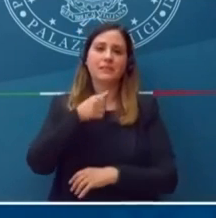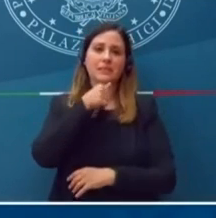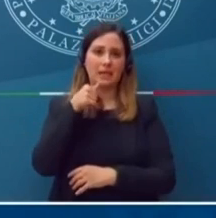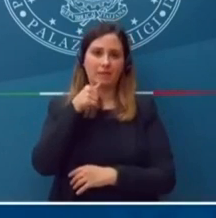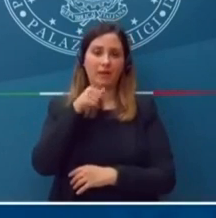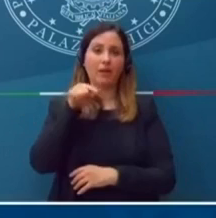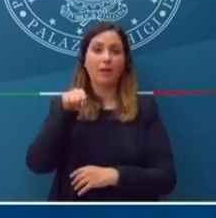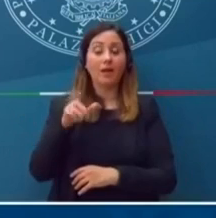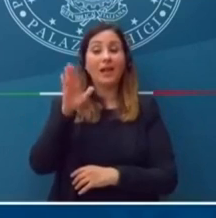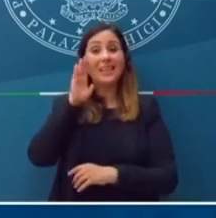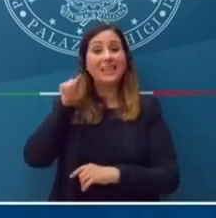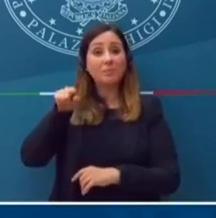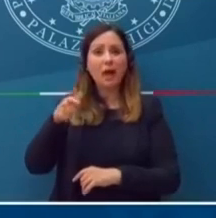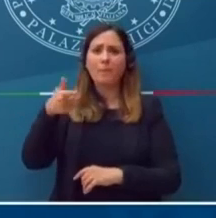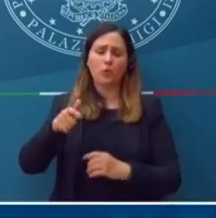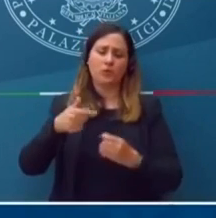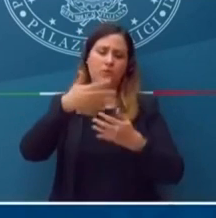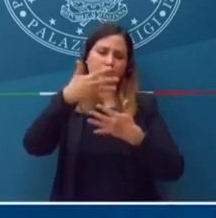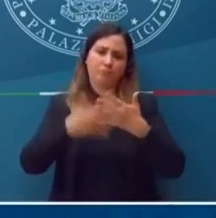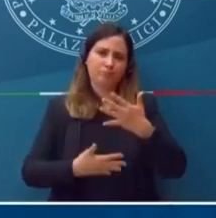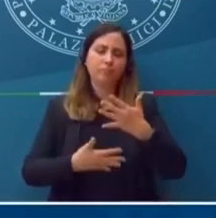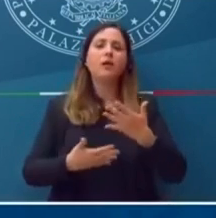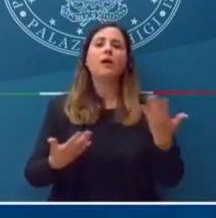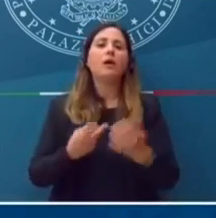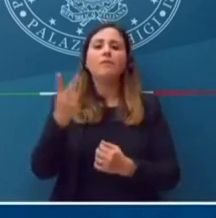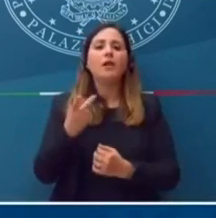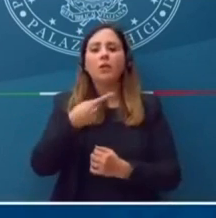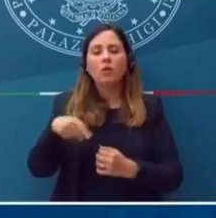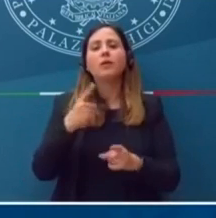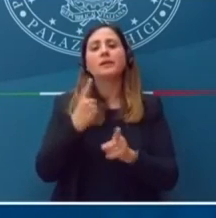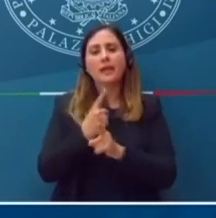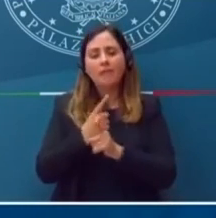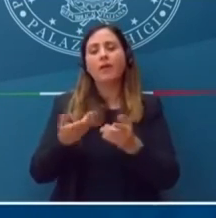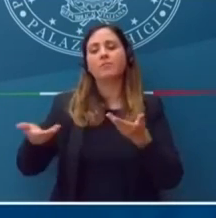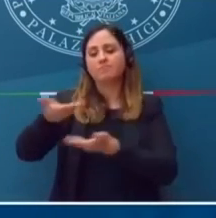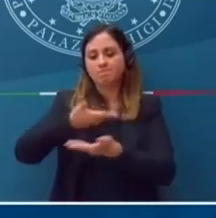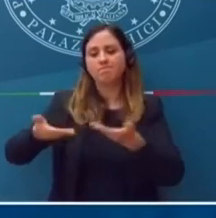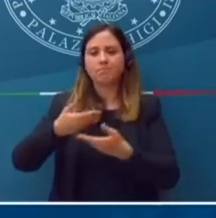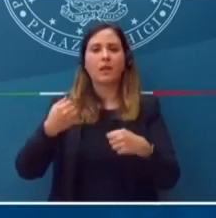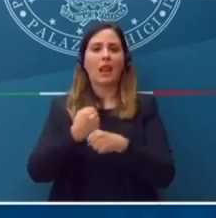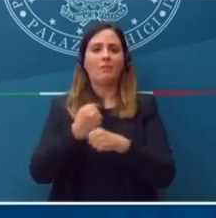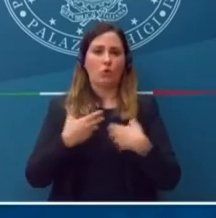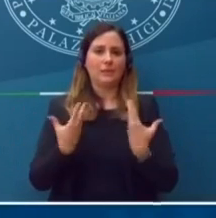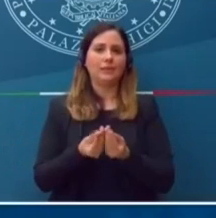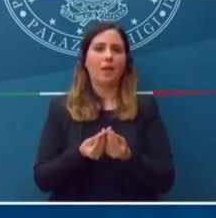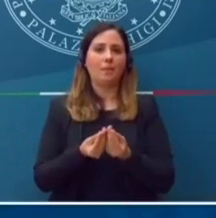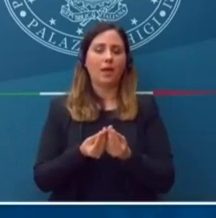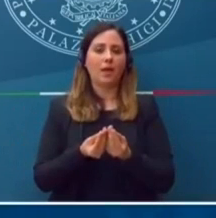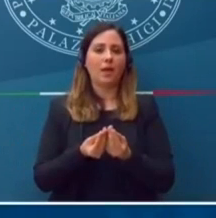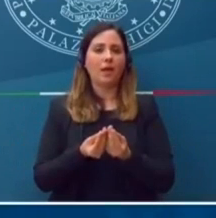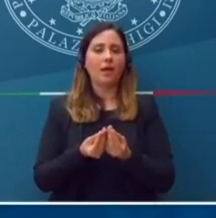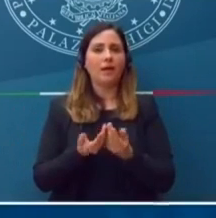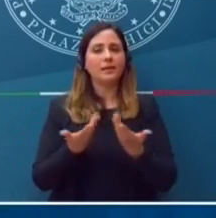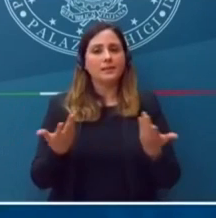è un paese con cui noi dobbiamo cooperare. E tra